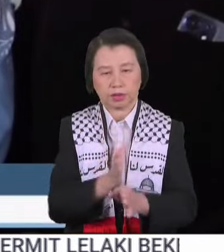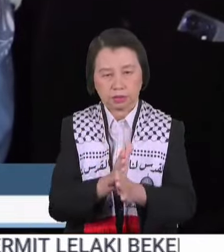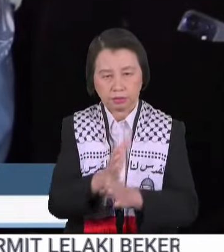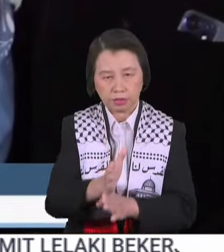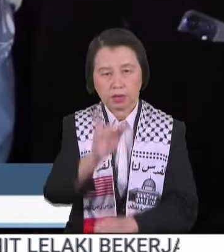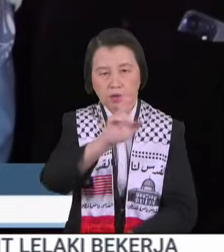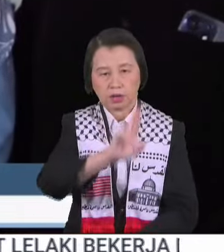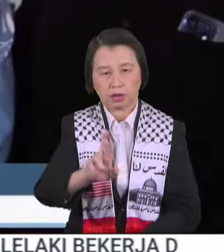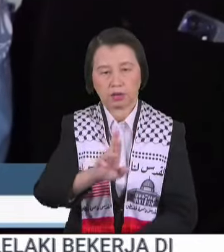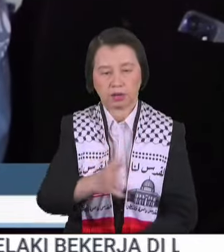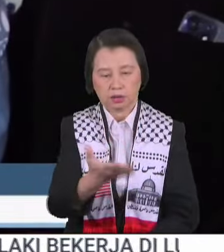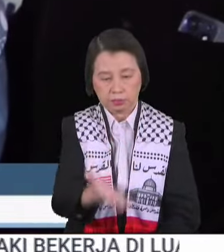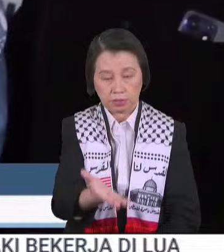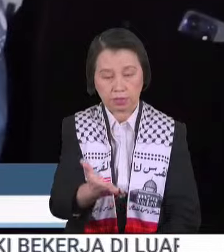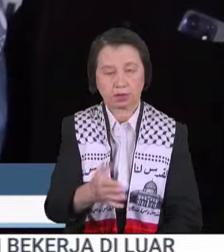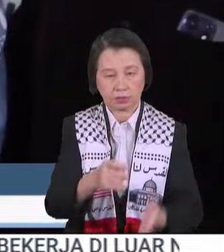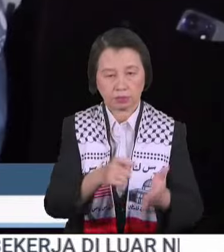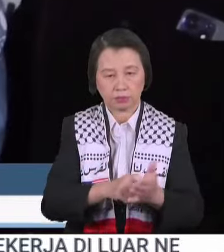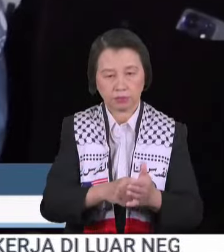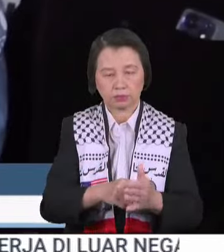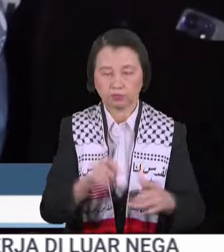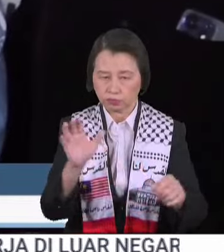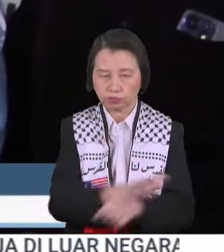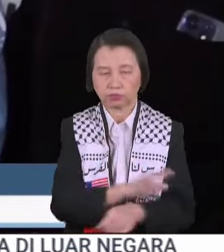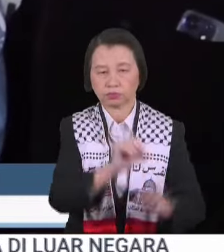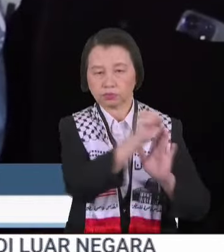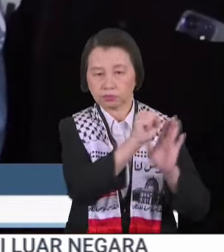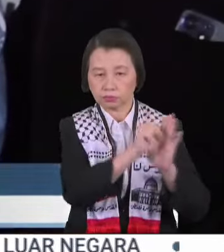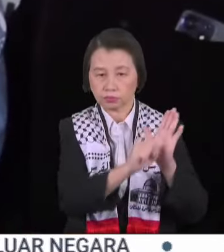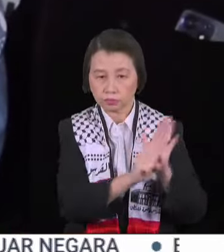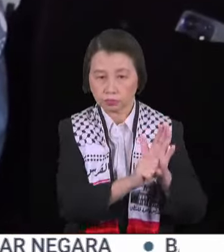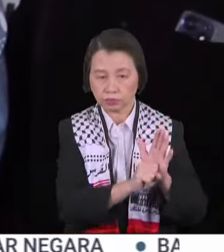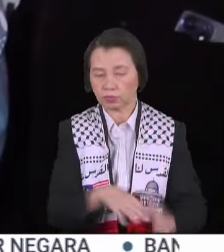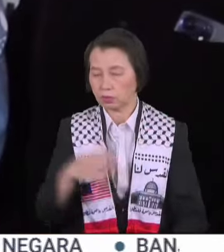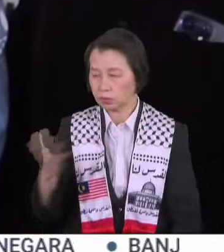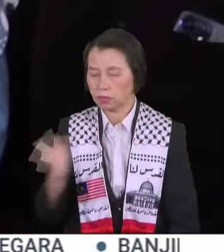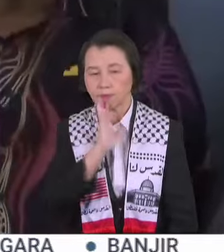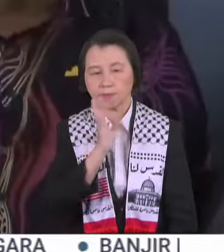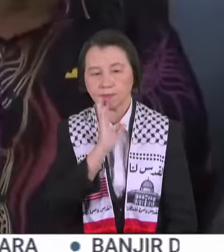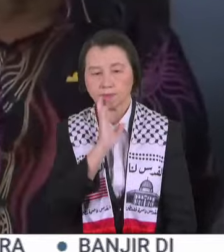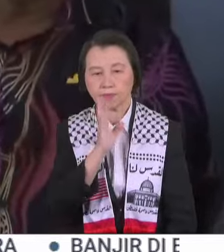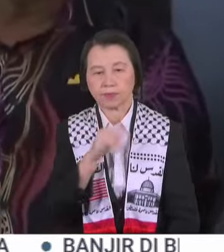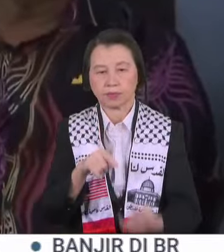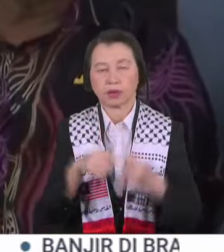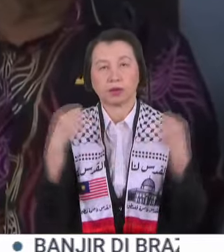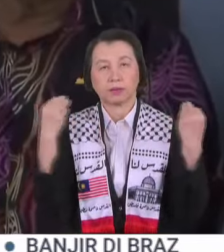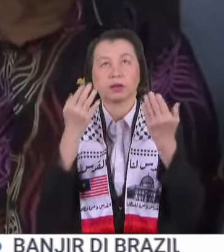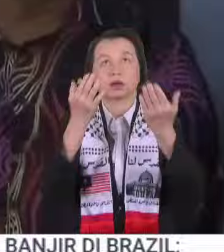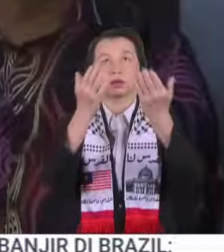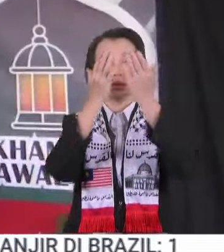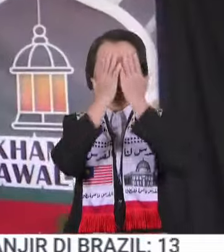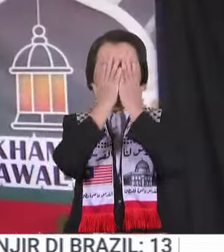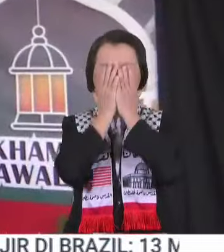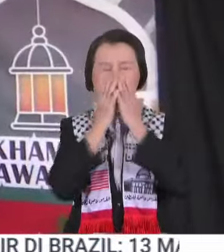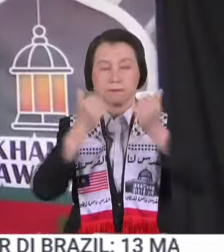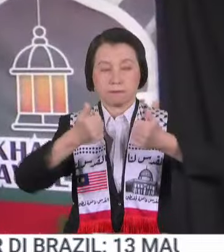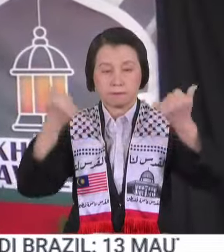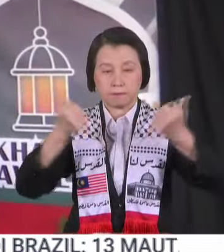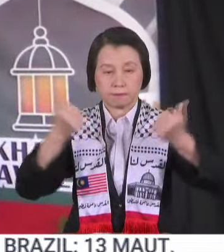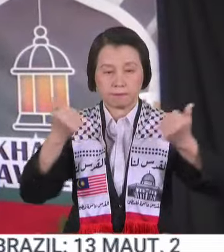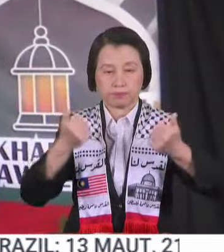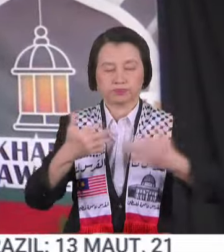adalah mereka yang memenuhi kriteria. Beliau berkata demikian kepada pemberita pada Majlis Kesyukuran Aidilfitri